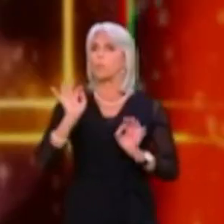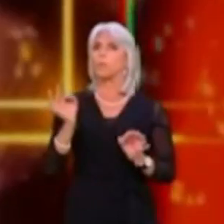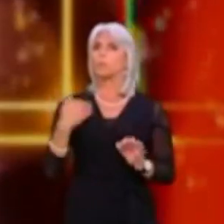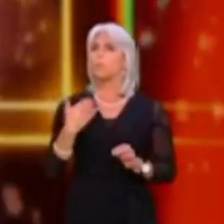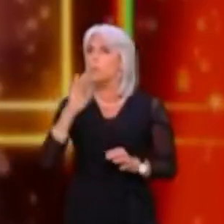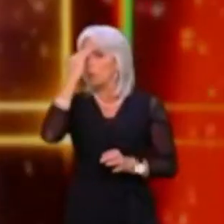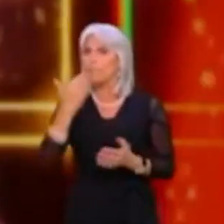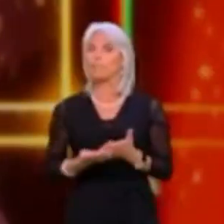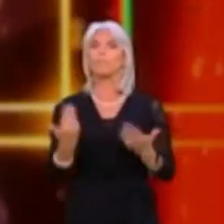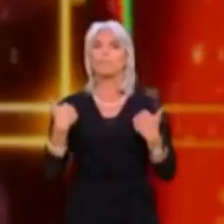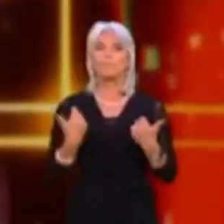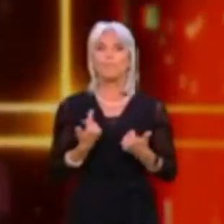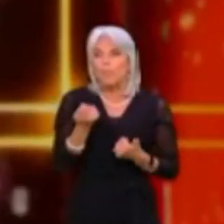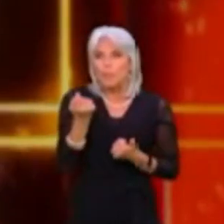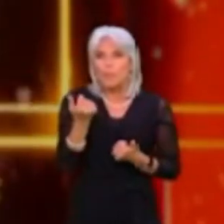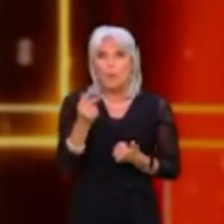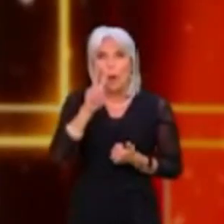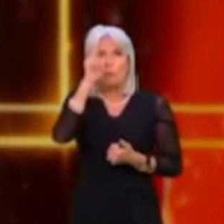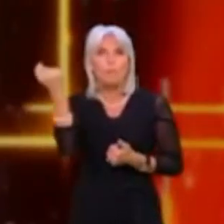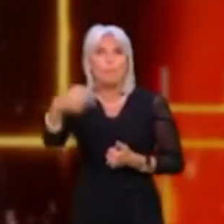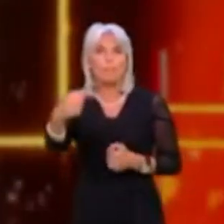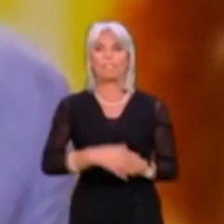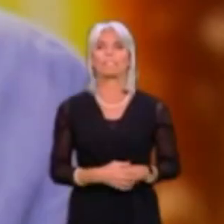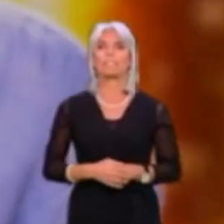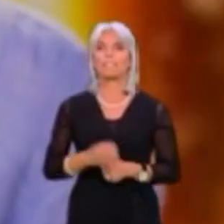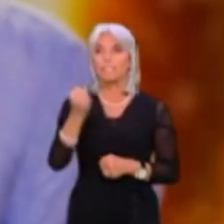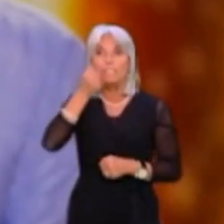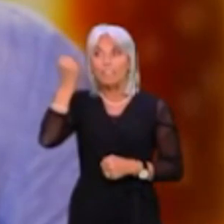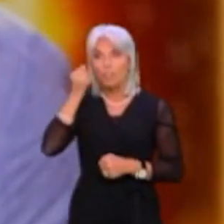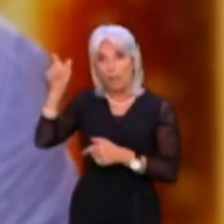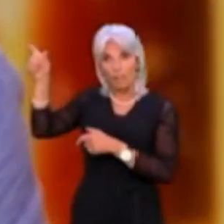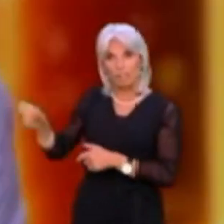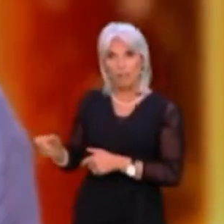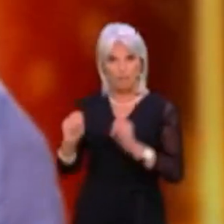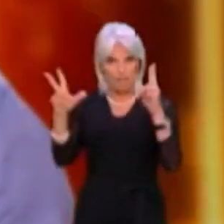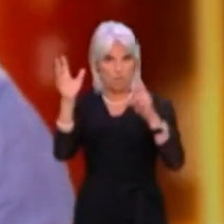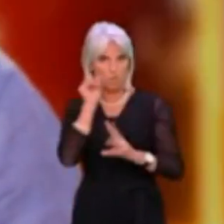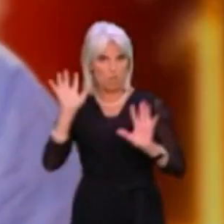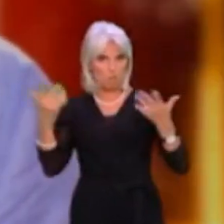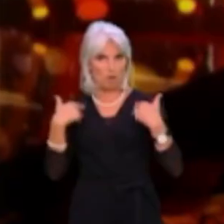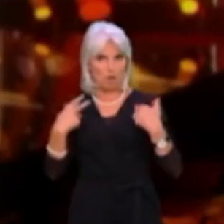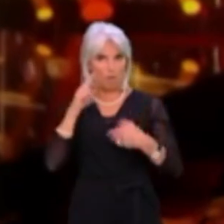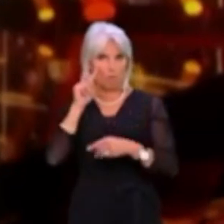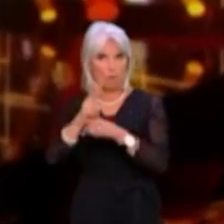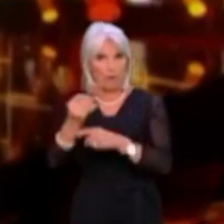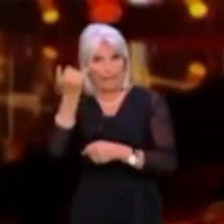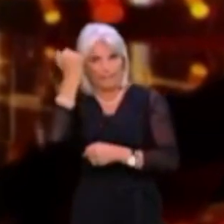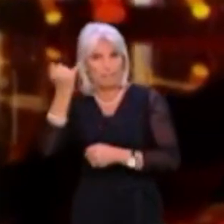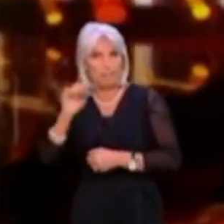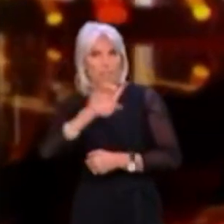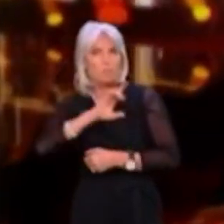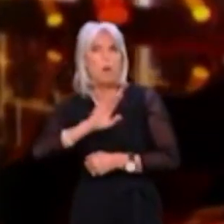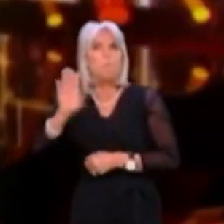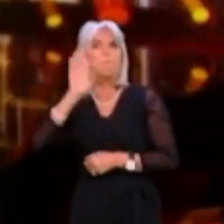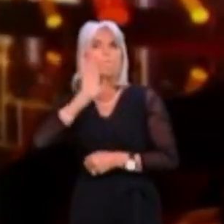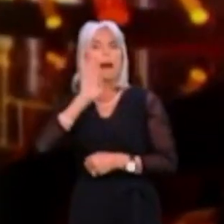bien. Il est magnifique. Un petit peu l'habitude maintenant. Alors Sacha, pour bien comprendre ton quotidien, on s'est tourné vers une initiative citoyenne belge.